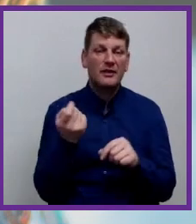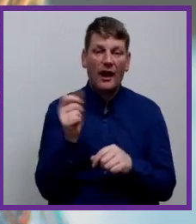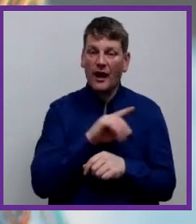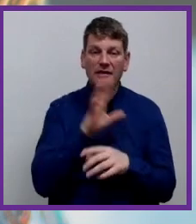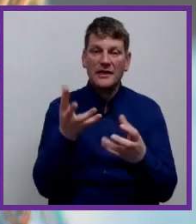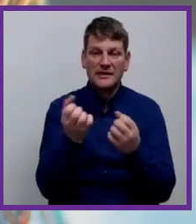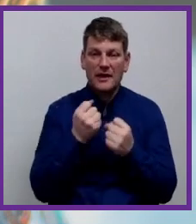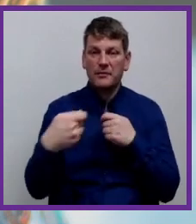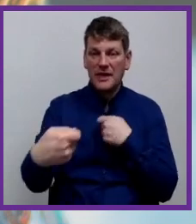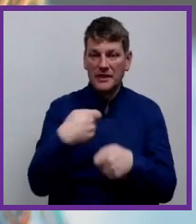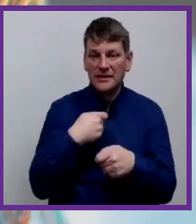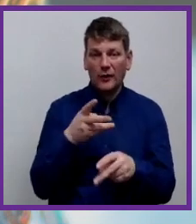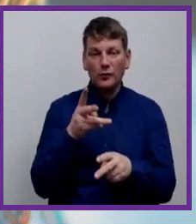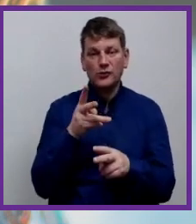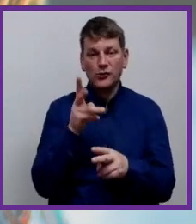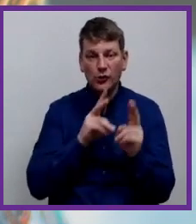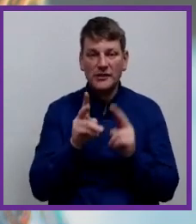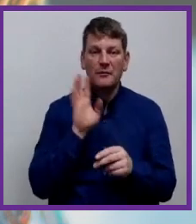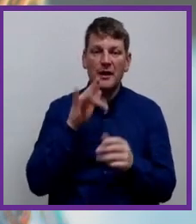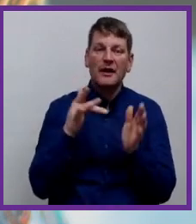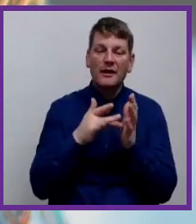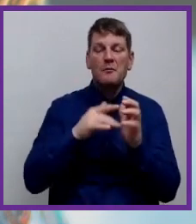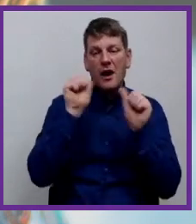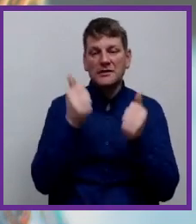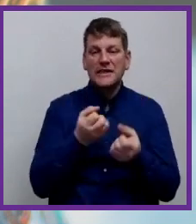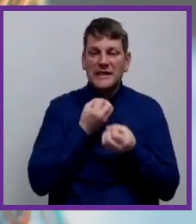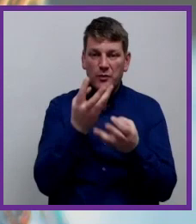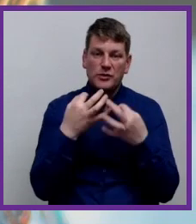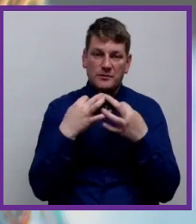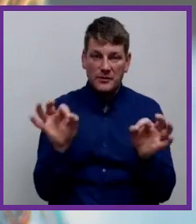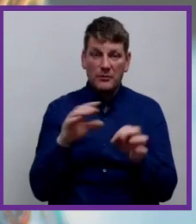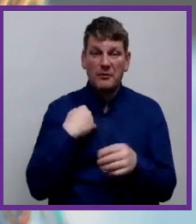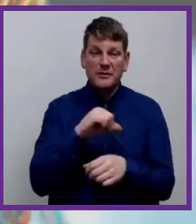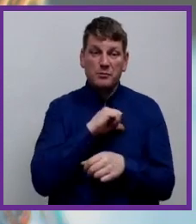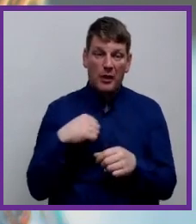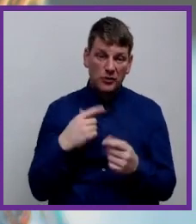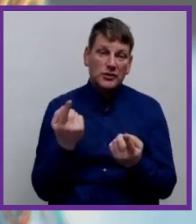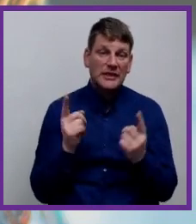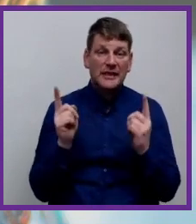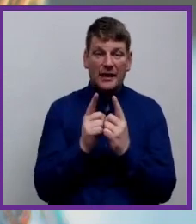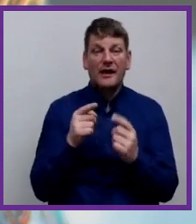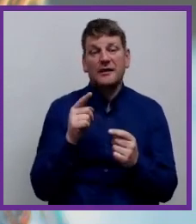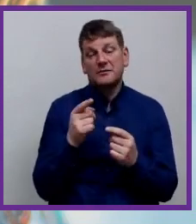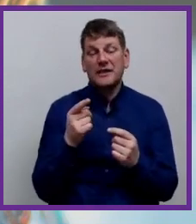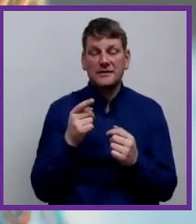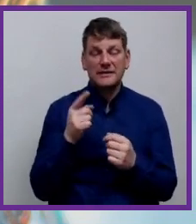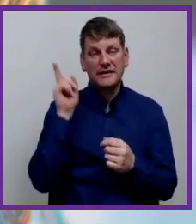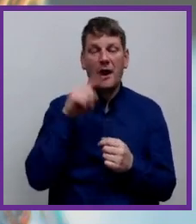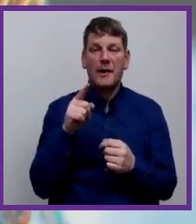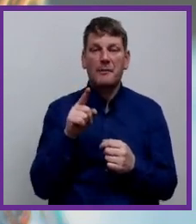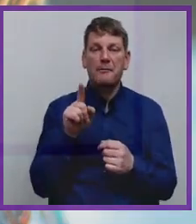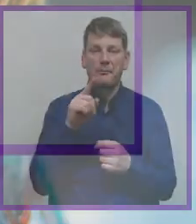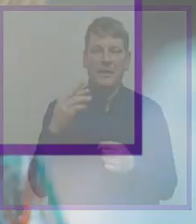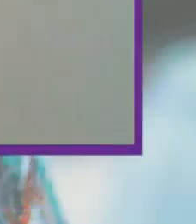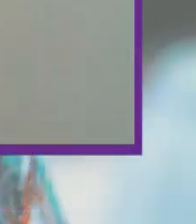neseņem tiesniegumu sūdzības par kādu mākslinieckās izpausmes brīvību, jo mēs paši šodien piedalāmies tādā zināmā performānsē. Paldies jums par uzmanību.